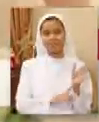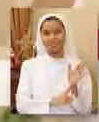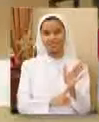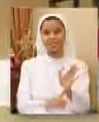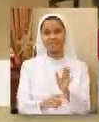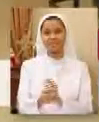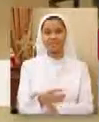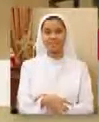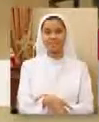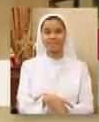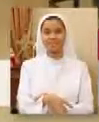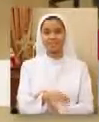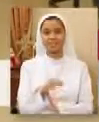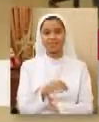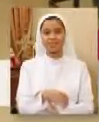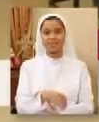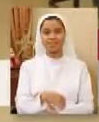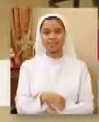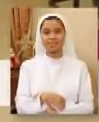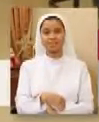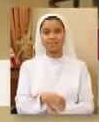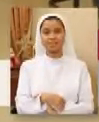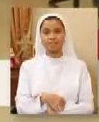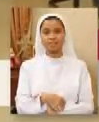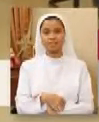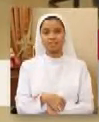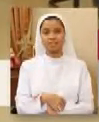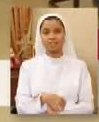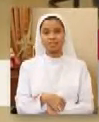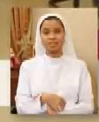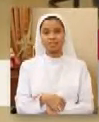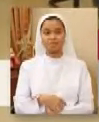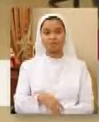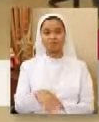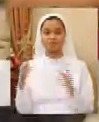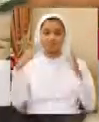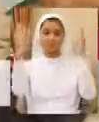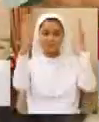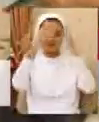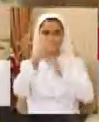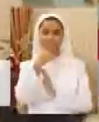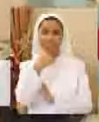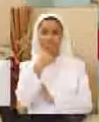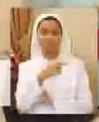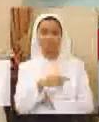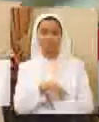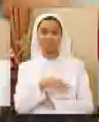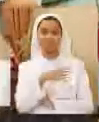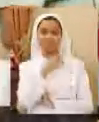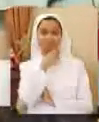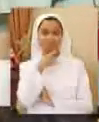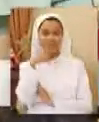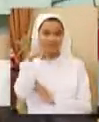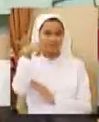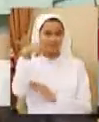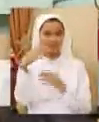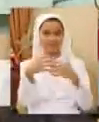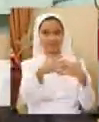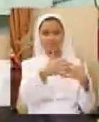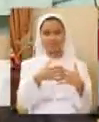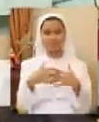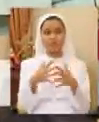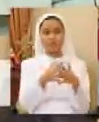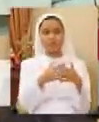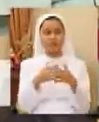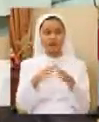G, O, F. Diba yung sa akin, Amerika na siya. Sa akin, Sister, ikaw, sige, pakita natin sa ating audience. Kumusta po, Bishop?